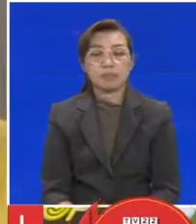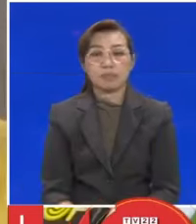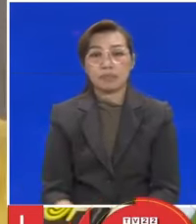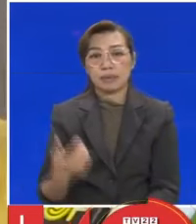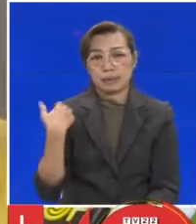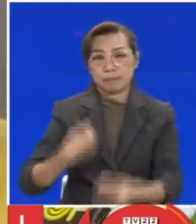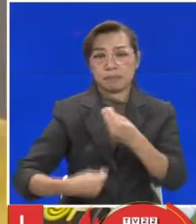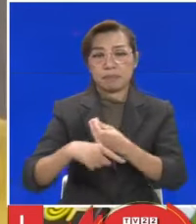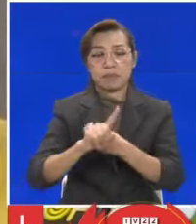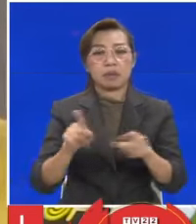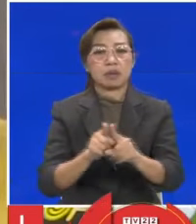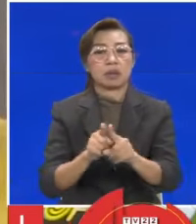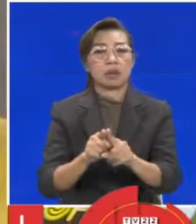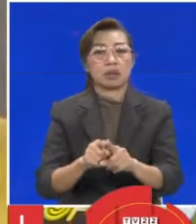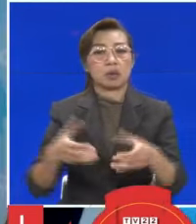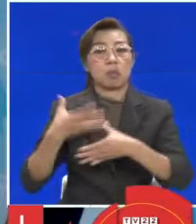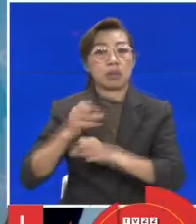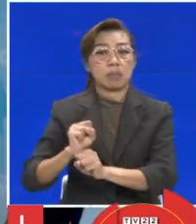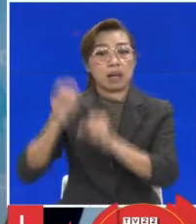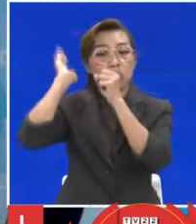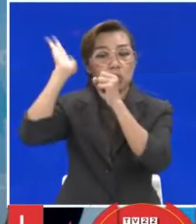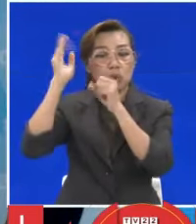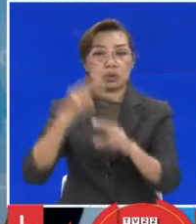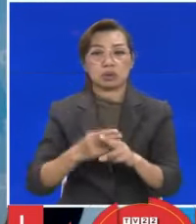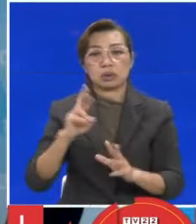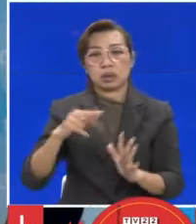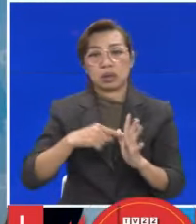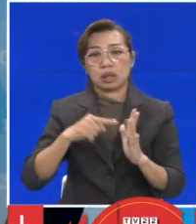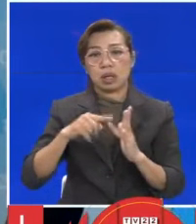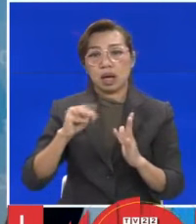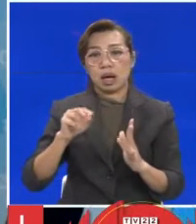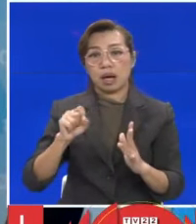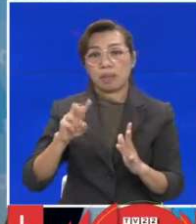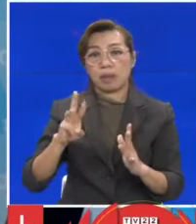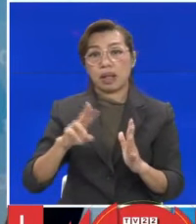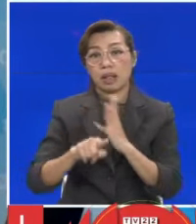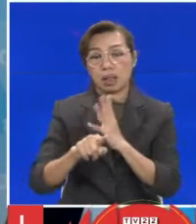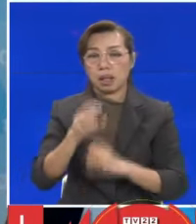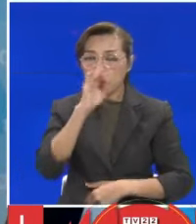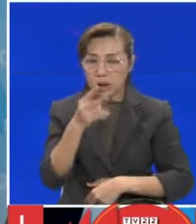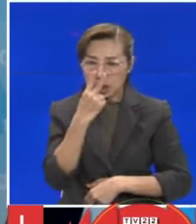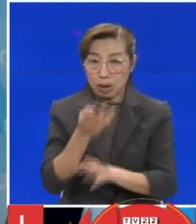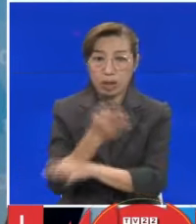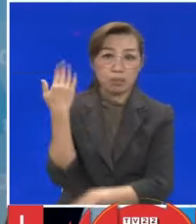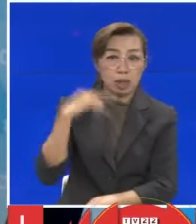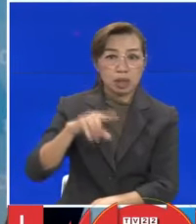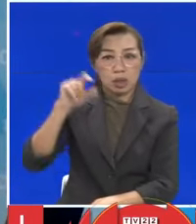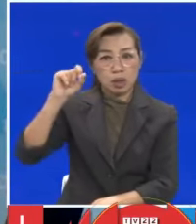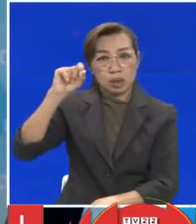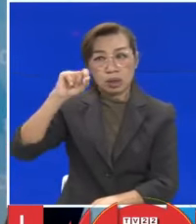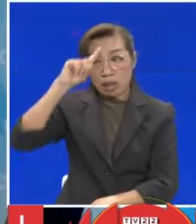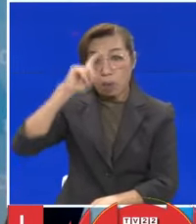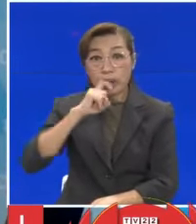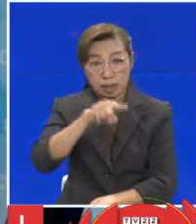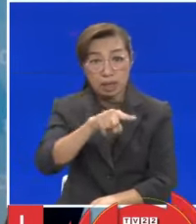แล้วก็มีความเคลื่อนไหวจากฝั่งของโฆษกประชาธิปัตย์กันบ้างนะคะคุณราเมศรัตนชเวงคุณผู้ชมคะคือสิ่งที่เราเห็นเนี่ยสุดสัปดาห์ที่ผ่านมามีการปะท